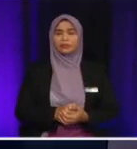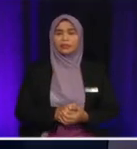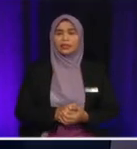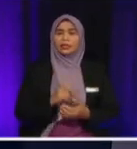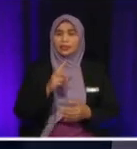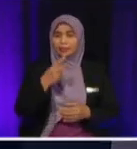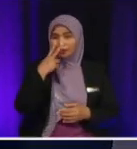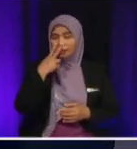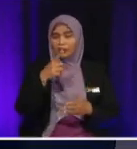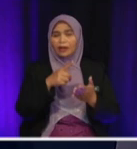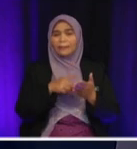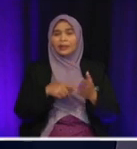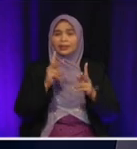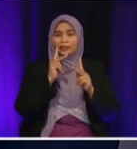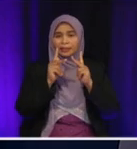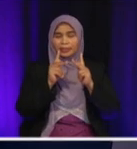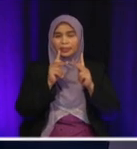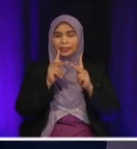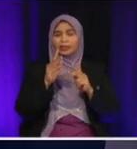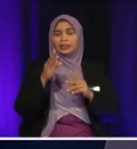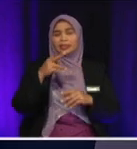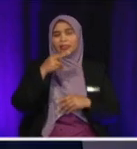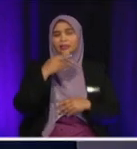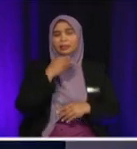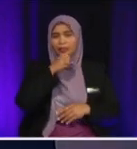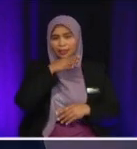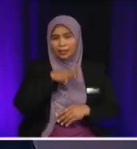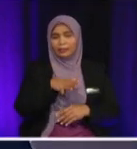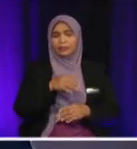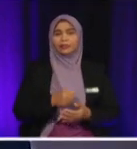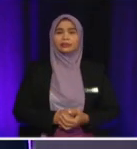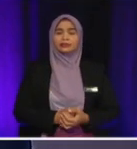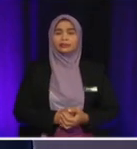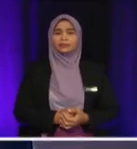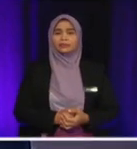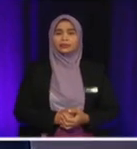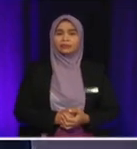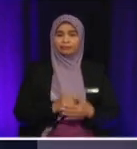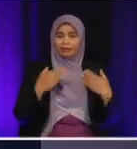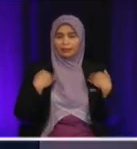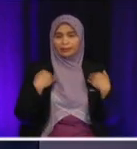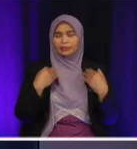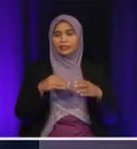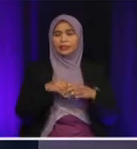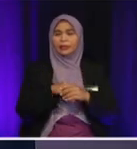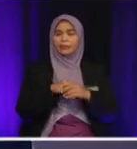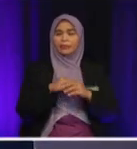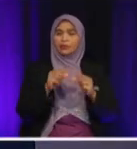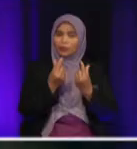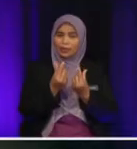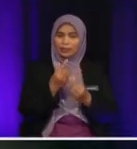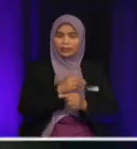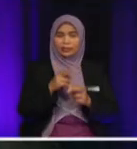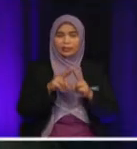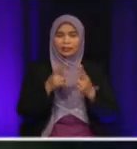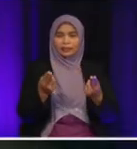pula hukuman ataupun dalil daripada as-sunnah. Kita ada rujukan Aiman ya, yes, Al-Quran dan as-sunnah.